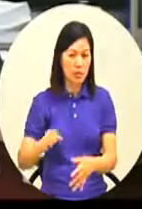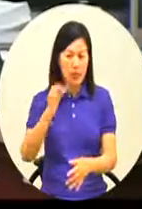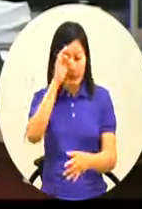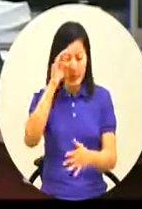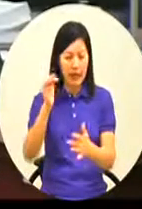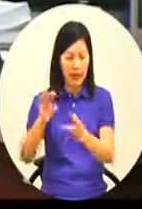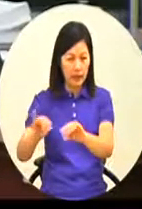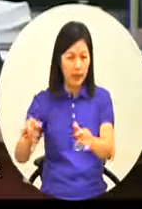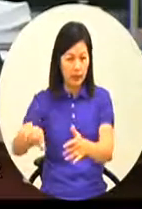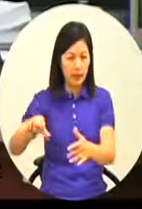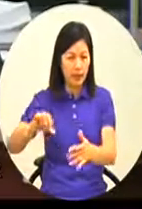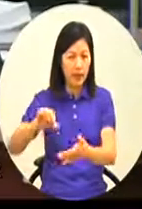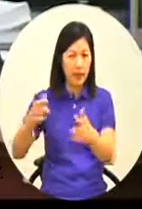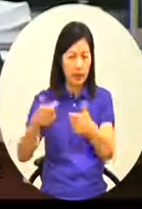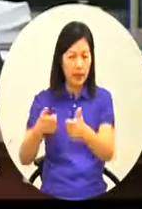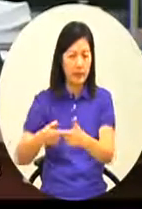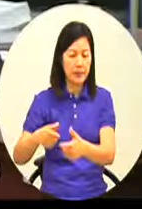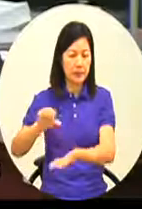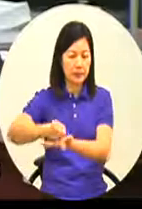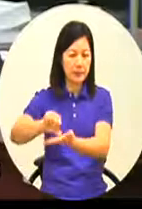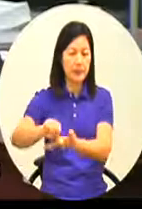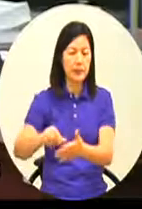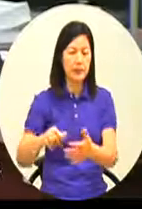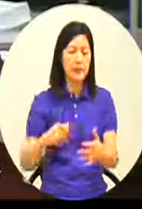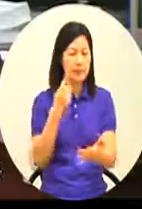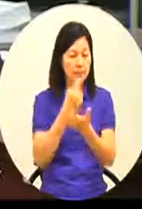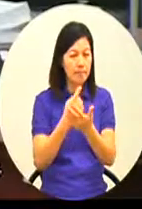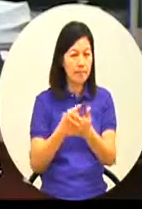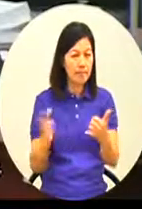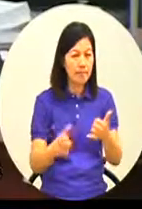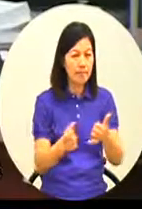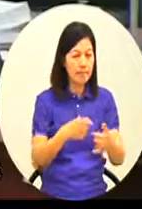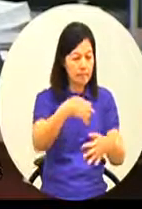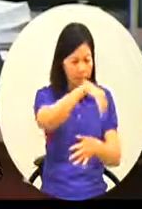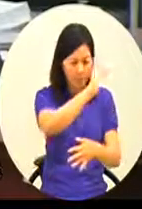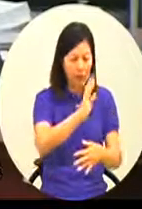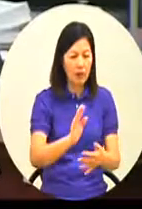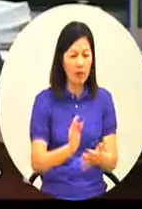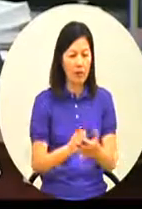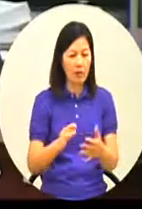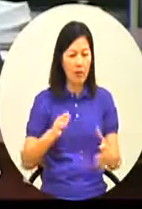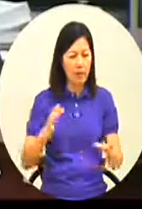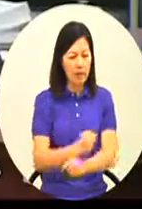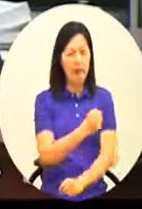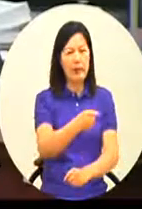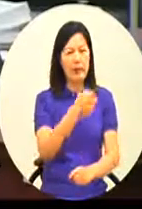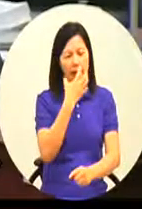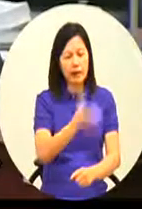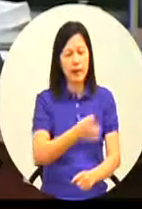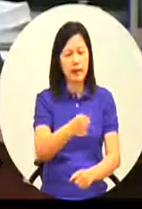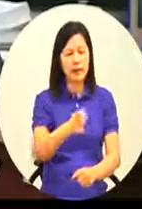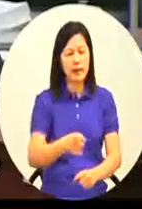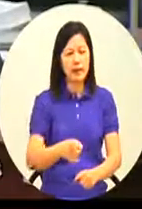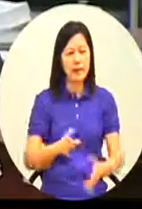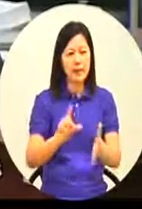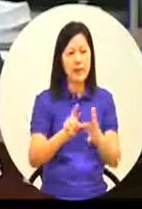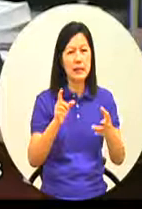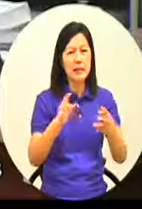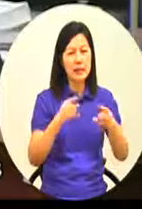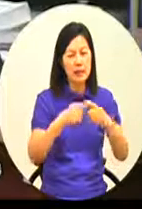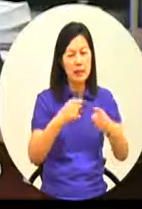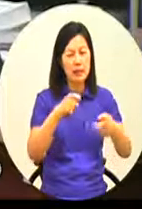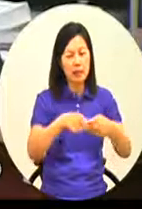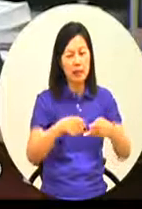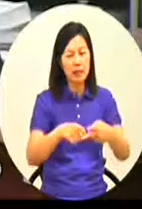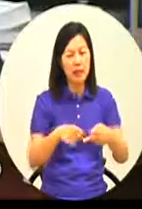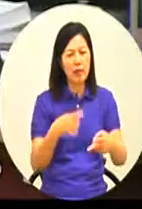就是讲，安敢那每一年个啊风台以后，安敢那算出来，就即人工哦，即费用就减有够侪啦。佮再袂